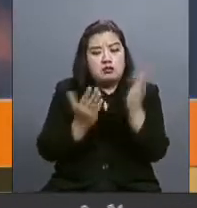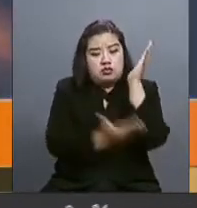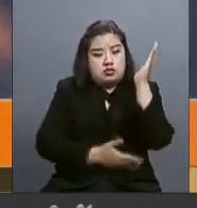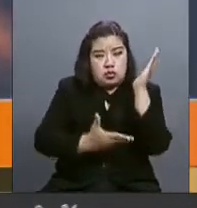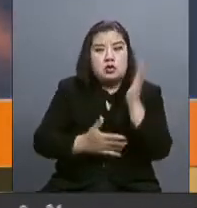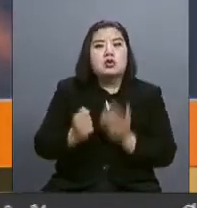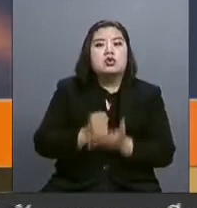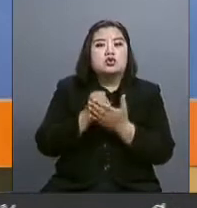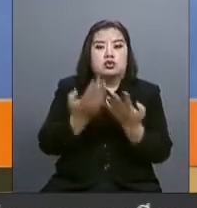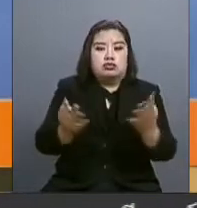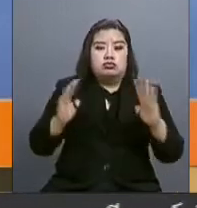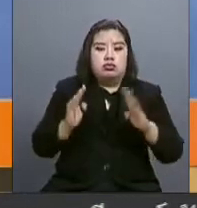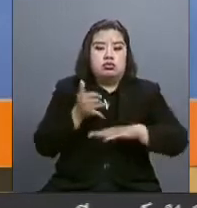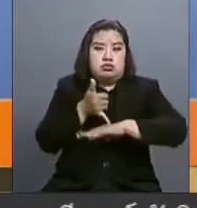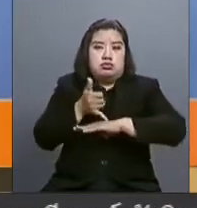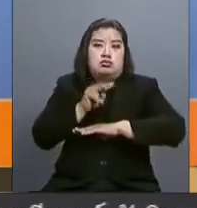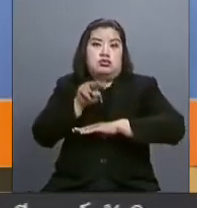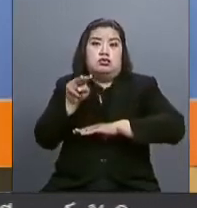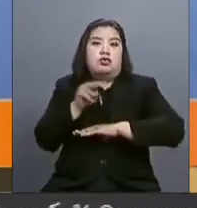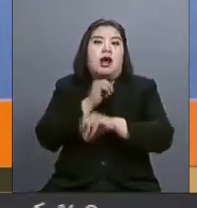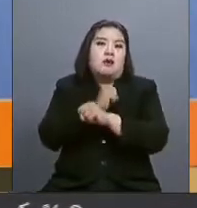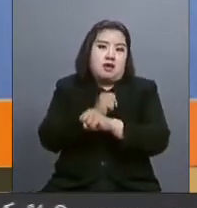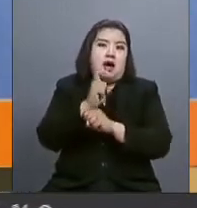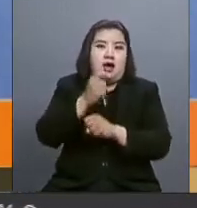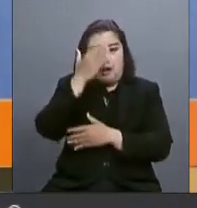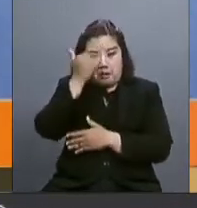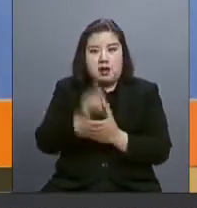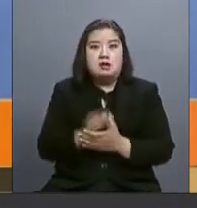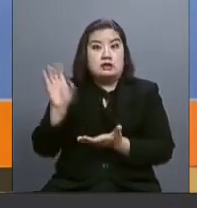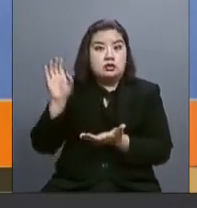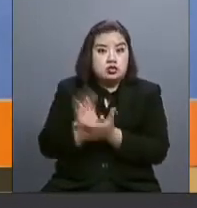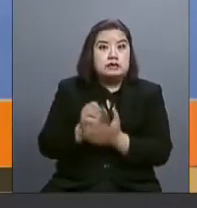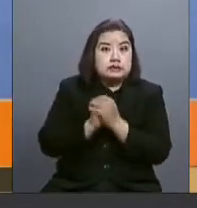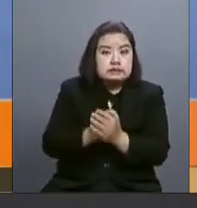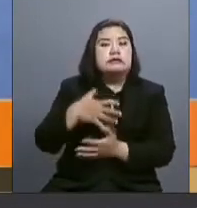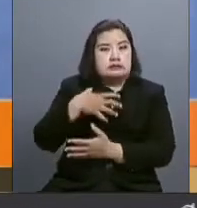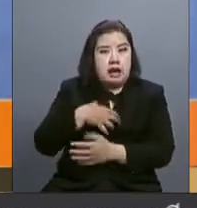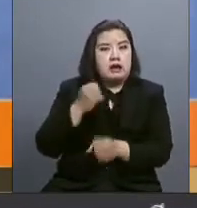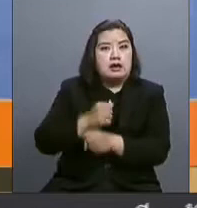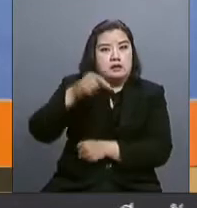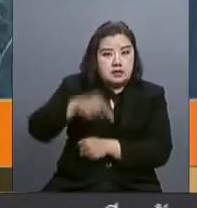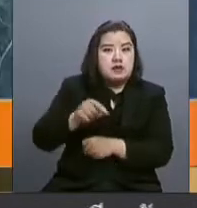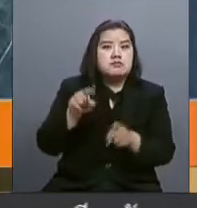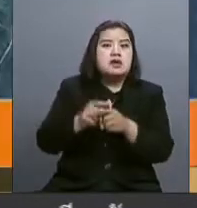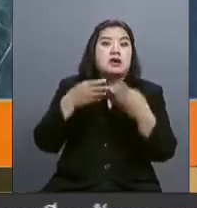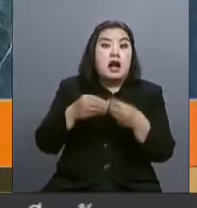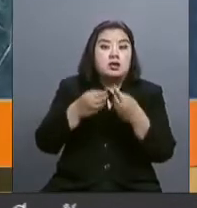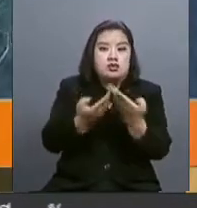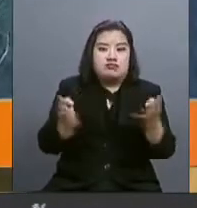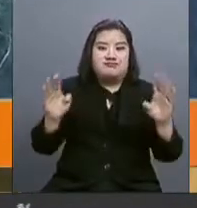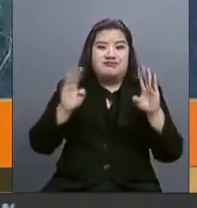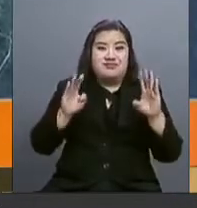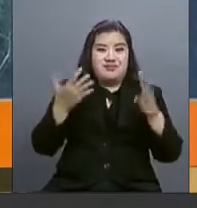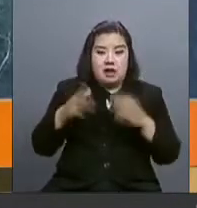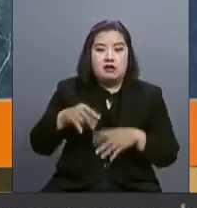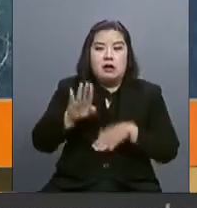ายวอล์คขึ้นเป็นครั้งแรกได้รับความสนใจจากนักลงทุนจีนเข้ามาร่วมพัฒนาพื้นที่และเป็นส่วนหนึ่งในการ